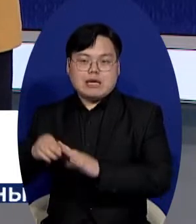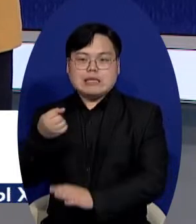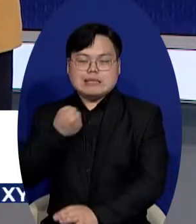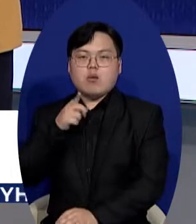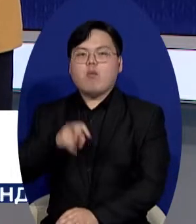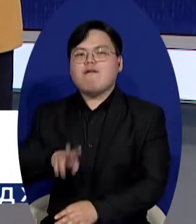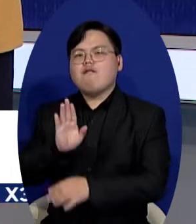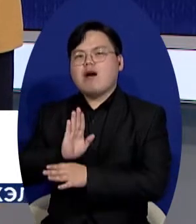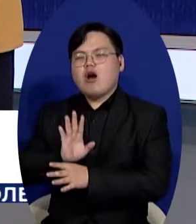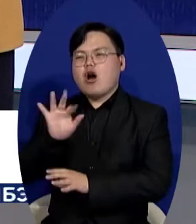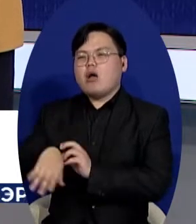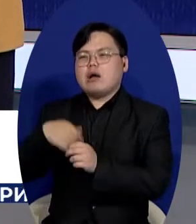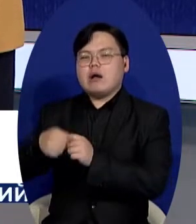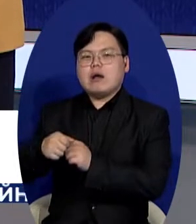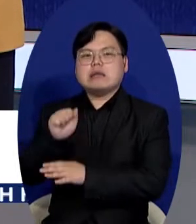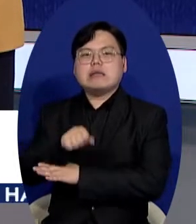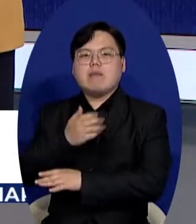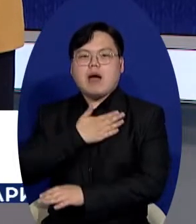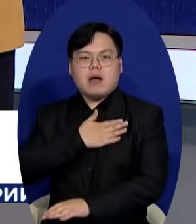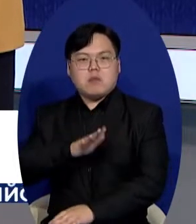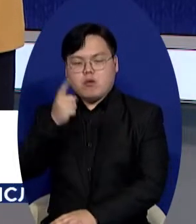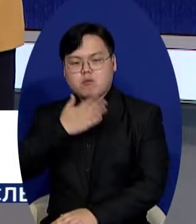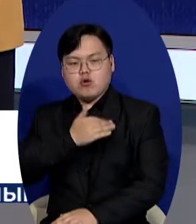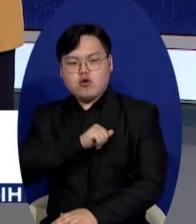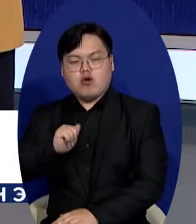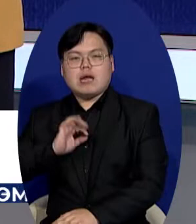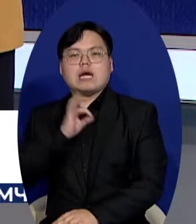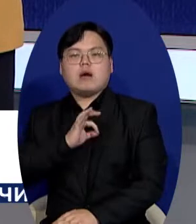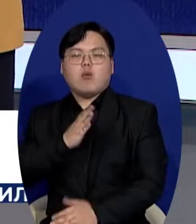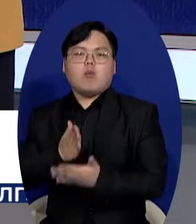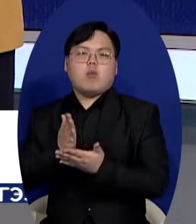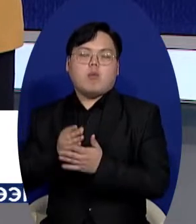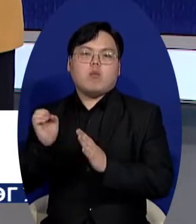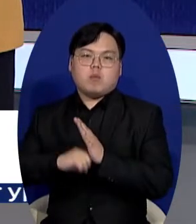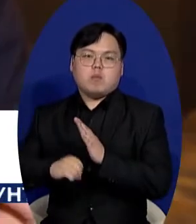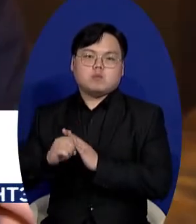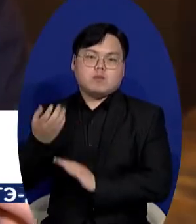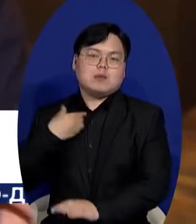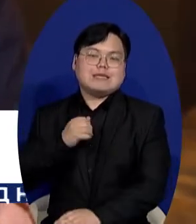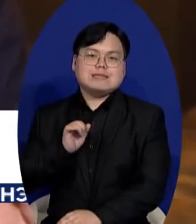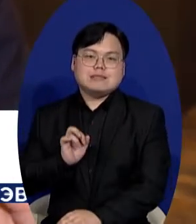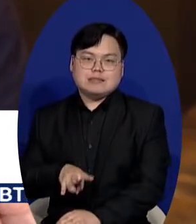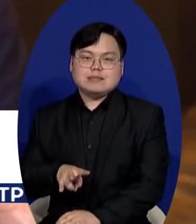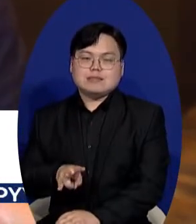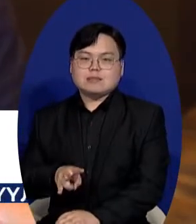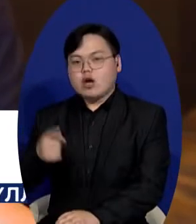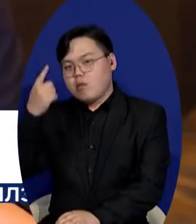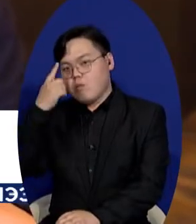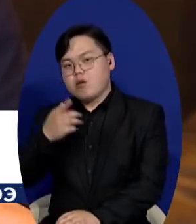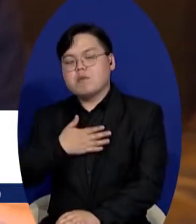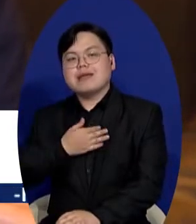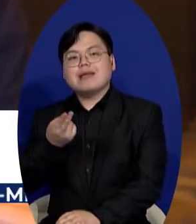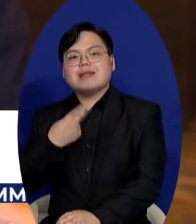хэмжээний валютын урсгал бол дотоодод үлдэх боломж байсныг мөн өнөөдрийн хилцүүлэгт оролцсон чит хөндөж байла. Монголын дотоодын нийт